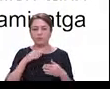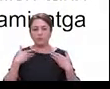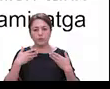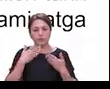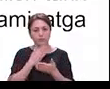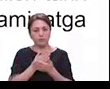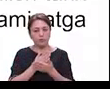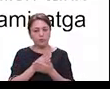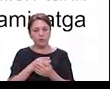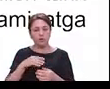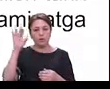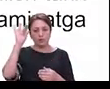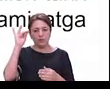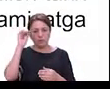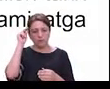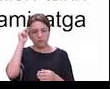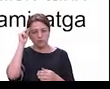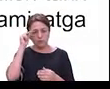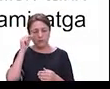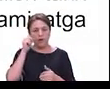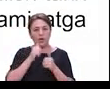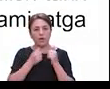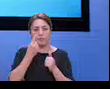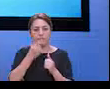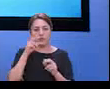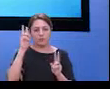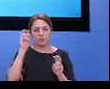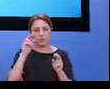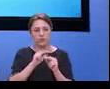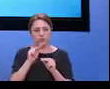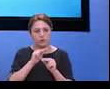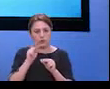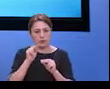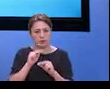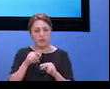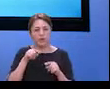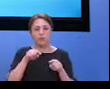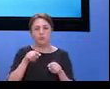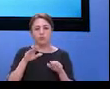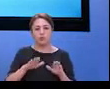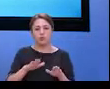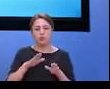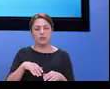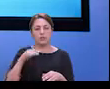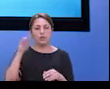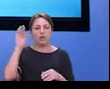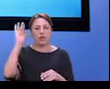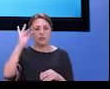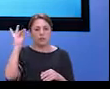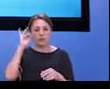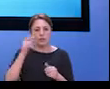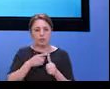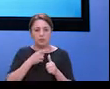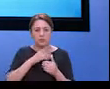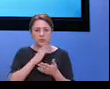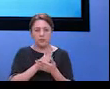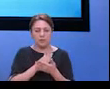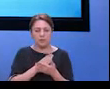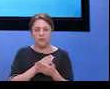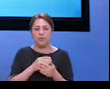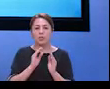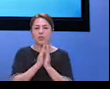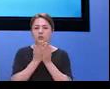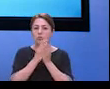o'quvchilar, tarix fanida har bir mavzuni o'tar ekanmiz, u yerda tarixiy atamalar bor. Va darslikning yakunida